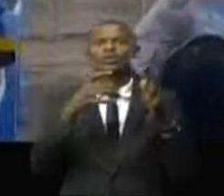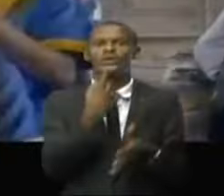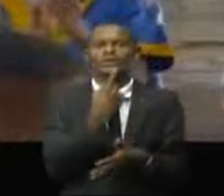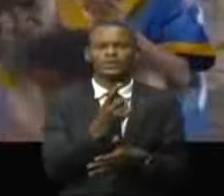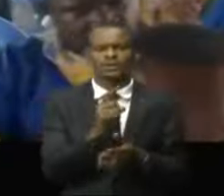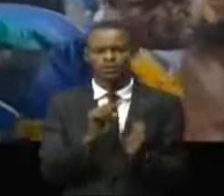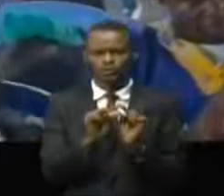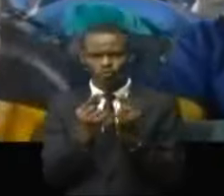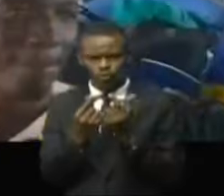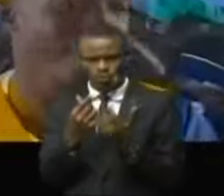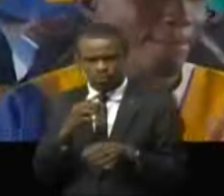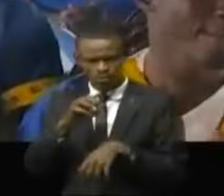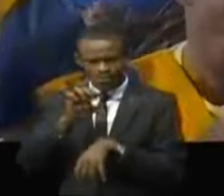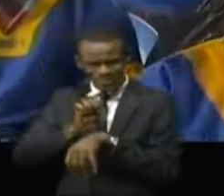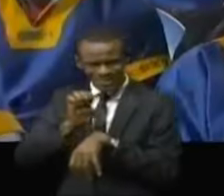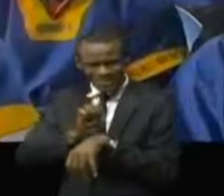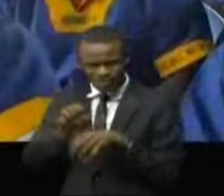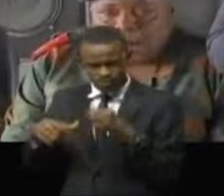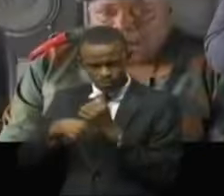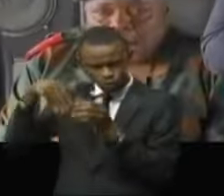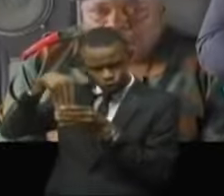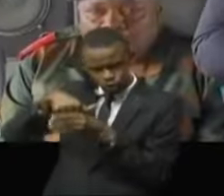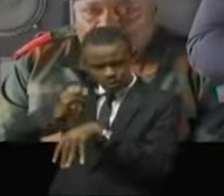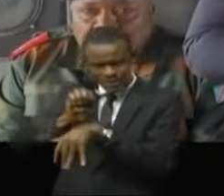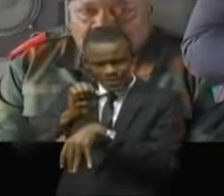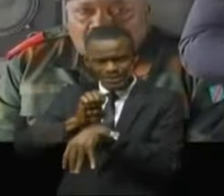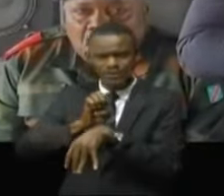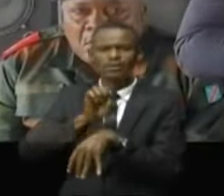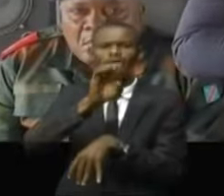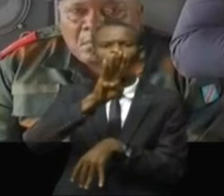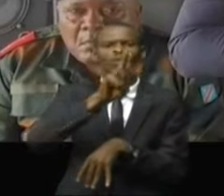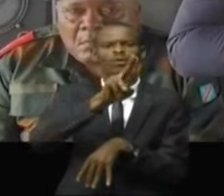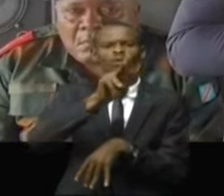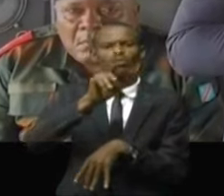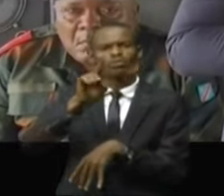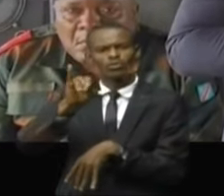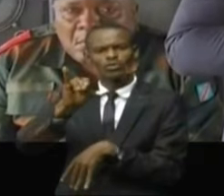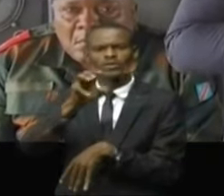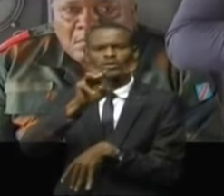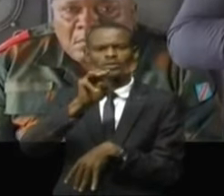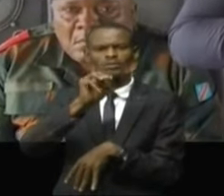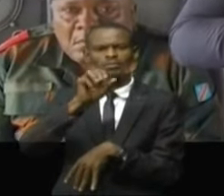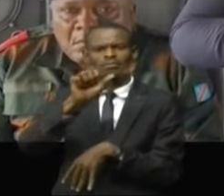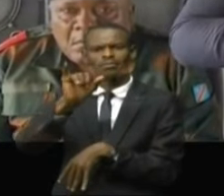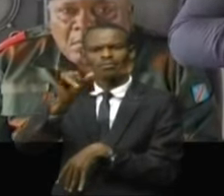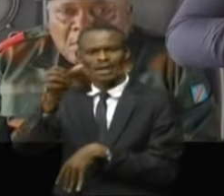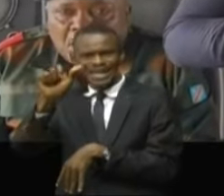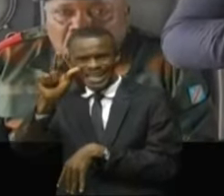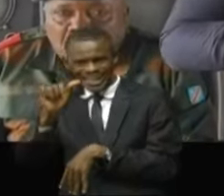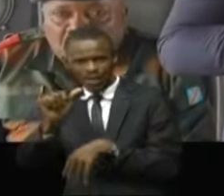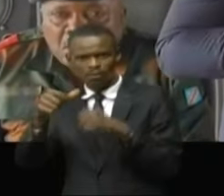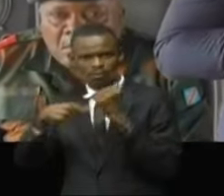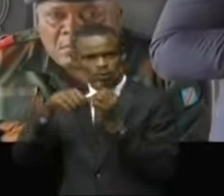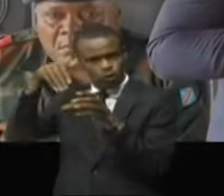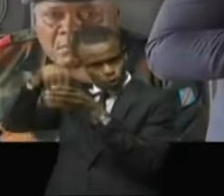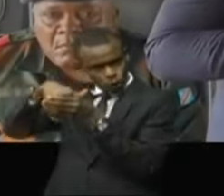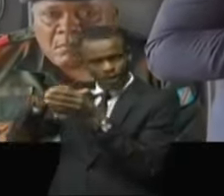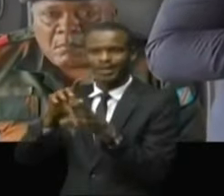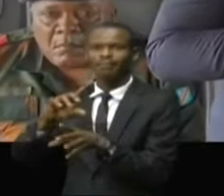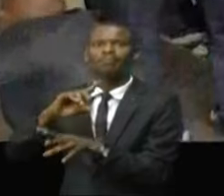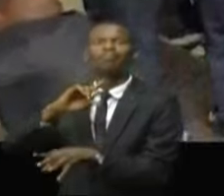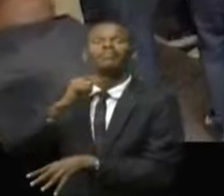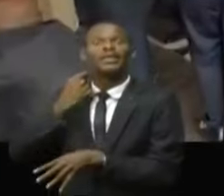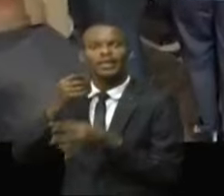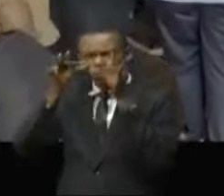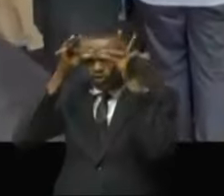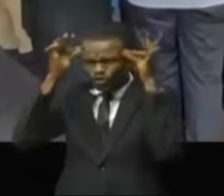Congo et ceux du prophète Joseph Mukungubila, le ministre des Droits humains, Maître Fabrice Puella, s'est rendu personnellement à la prison centrale